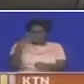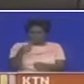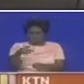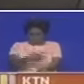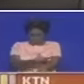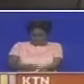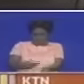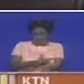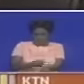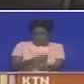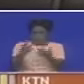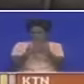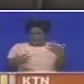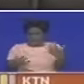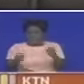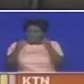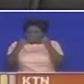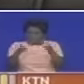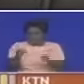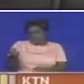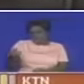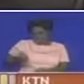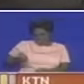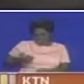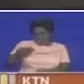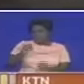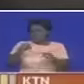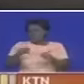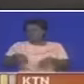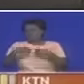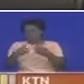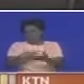damu. Na kama wewe ni mwanadada, wastahili